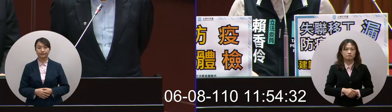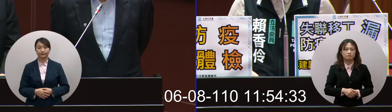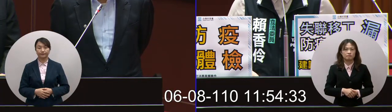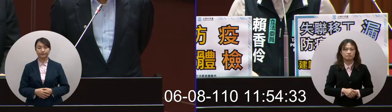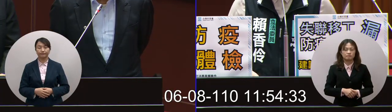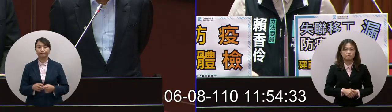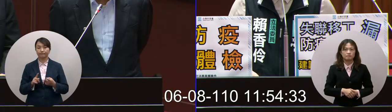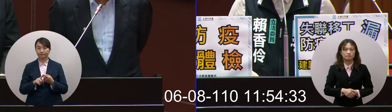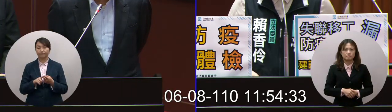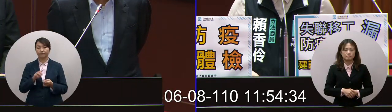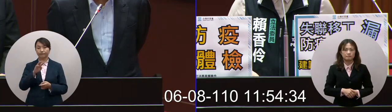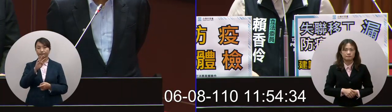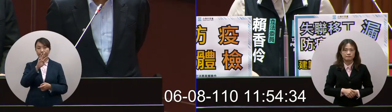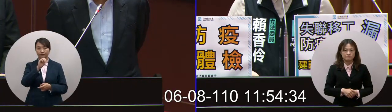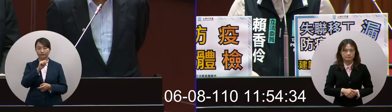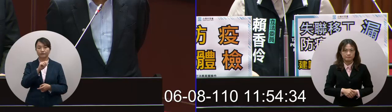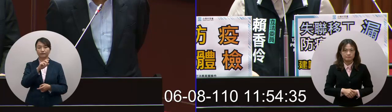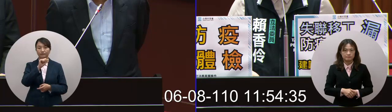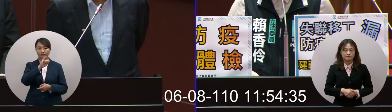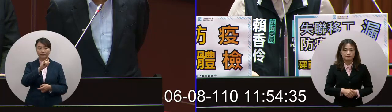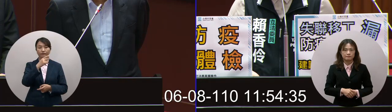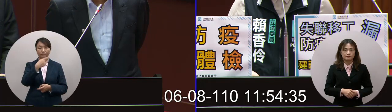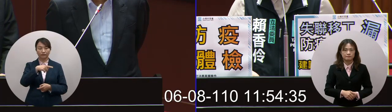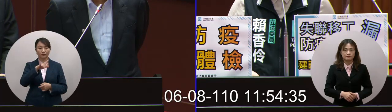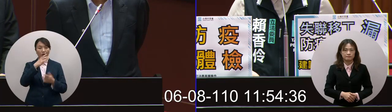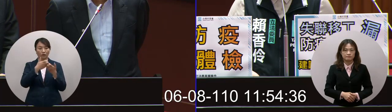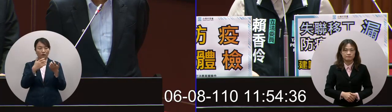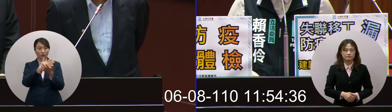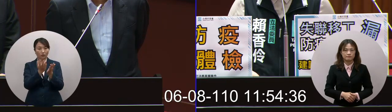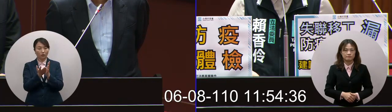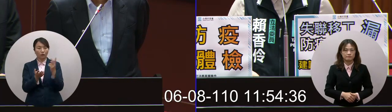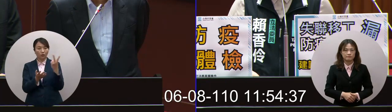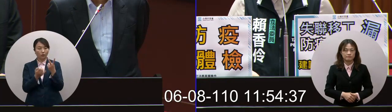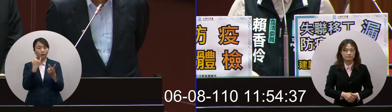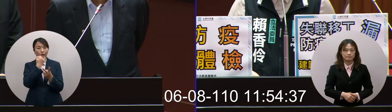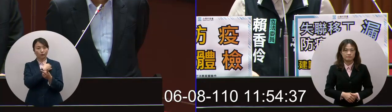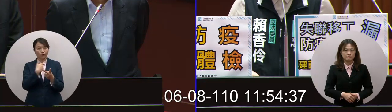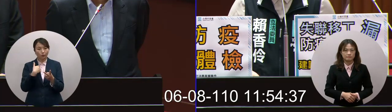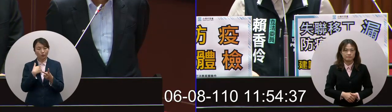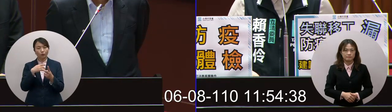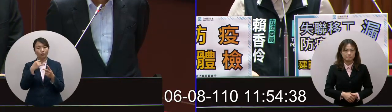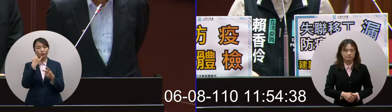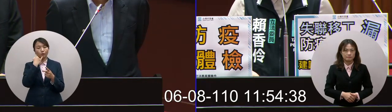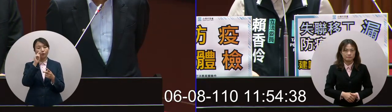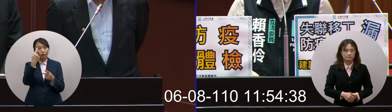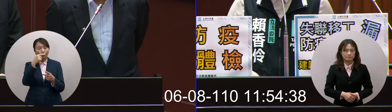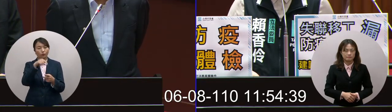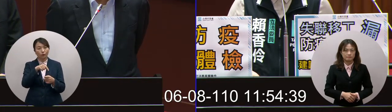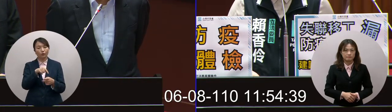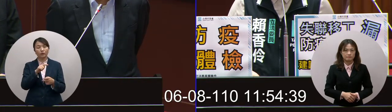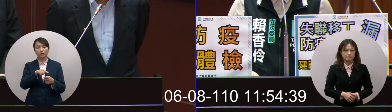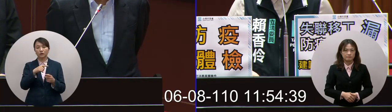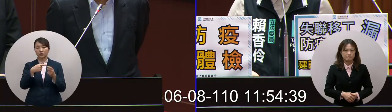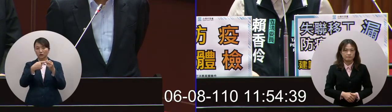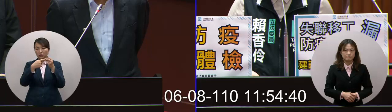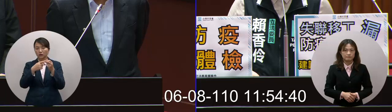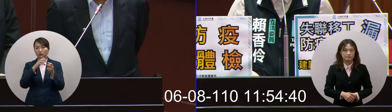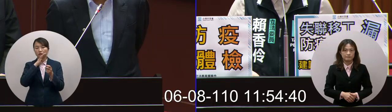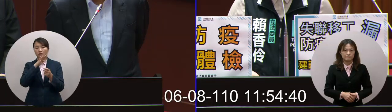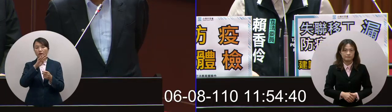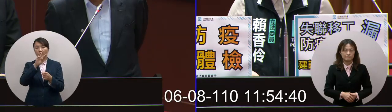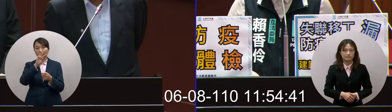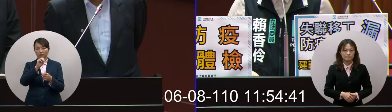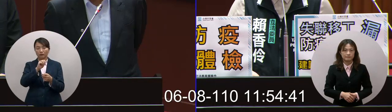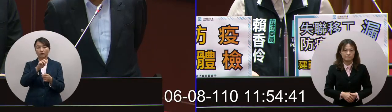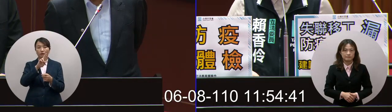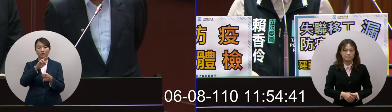对不对？ 是 NIH 那时候有发展2类的疫苗的可能的一个的来源，那一个就是做 mRNA，